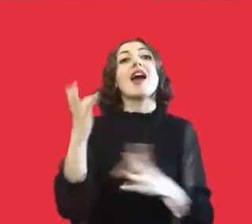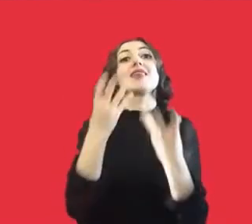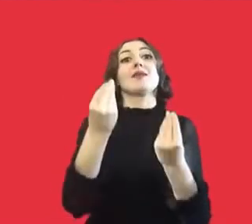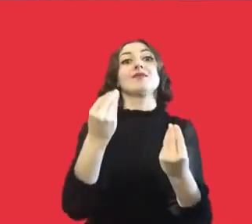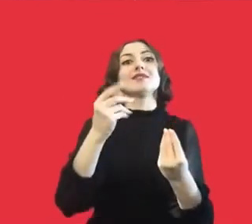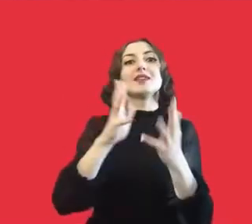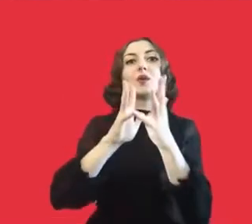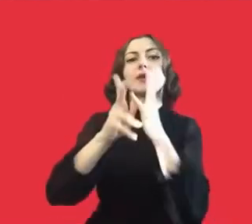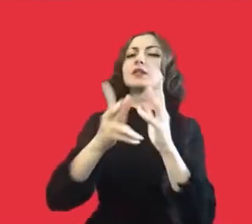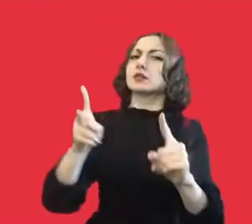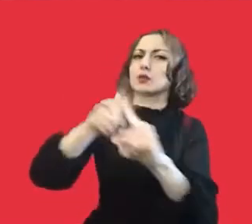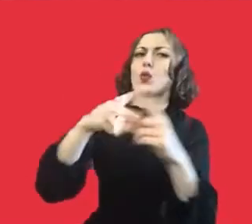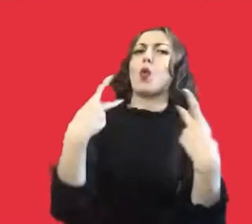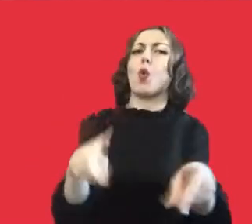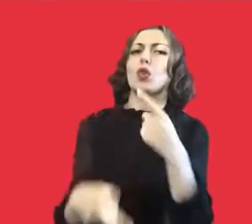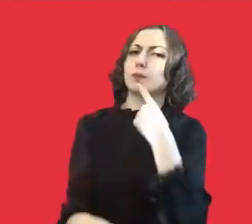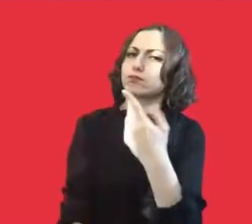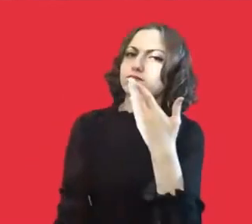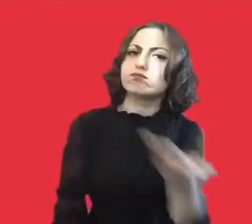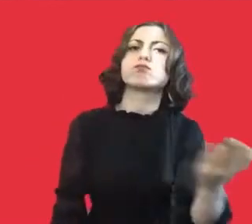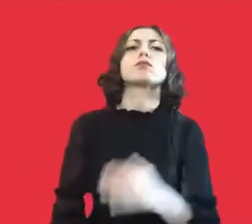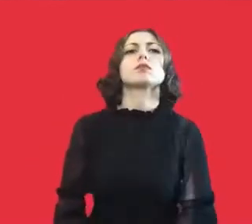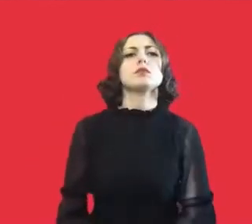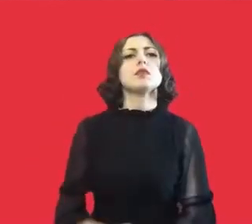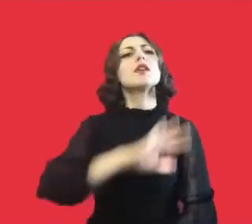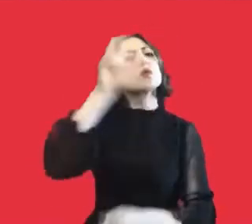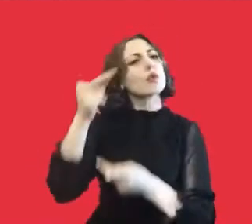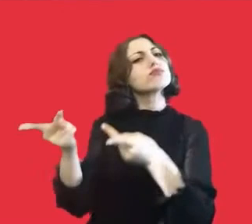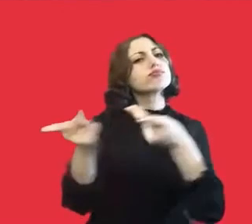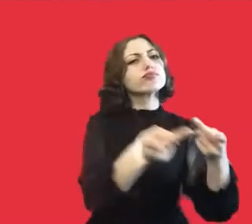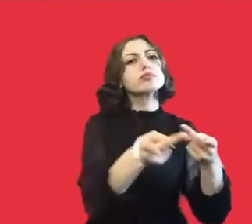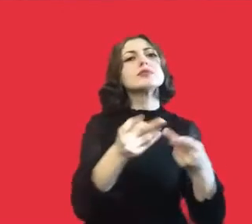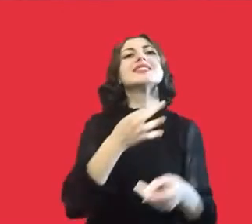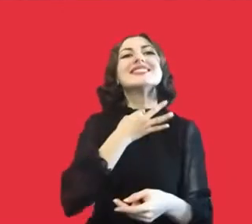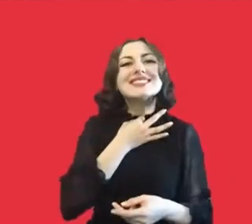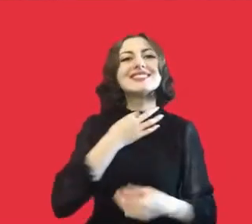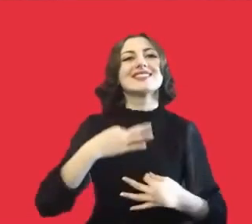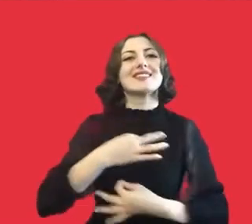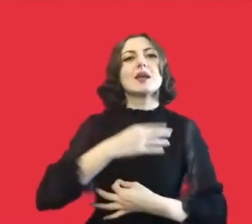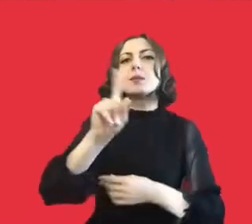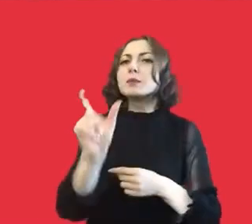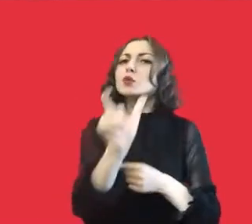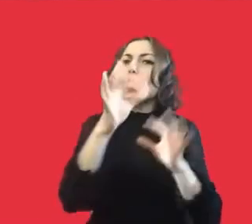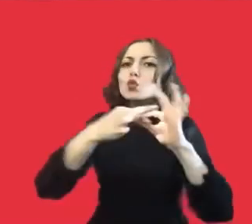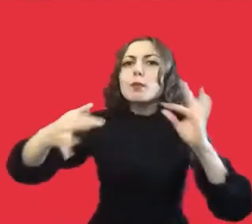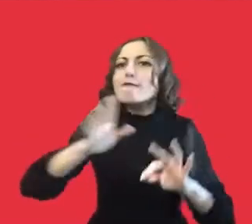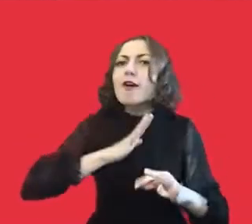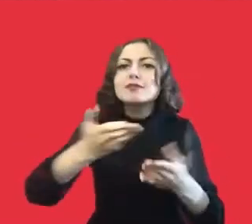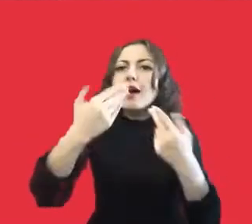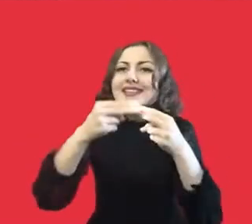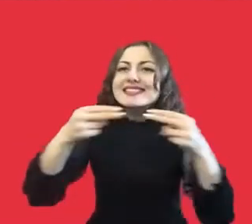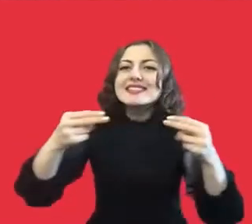parçası olabilirsiniz diyoruz. Herkesi davet ediyoruz. Sayın Başkanım, son sözleriniz varsa alabiliriz.